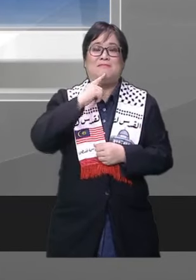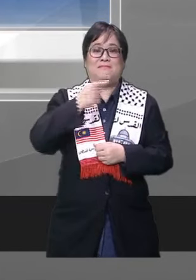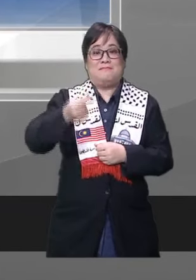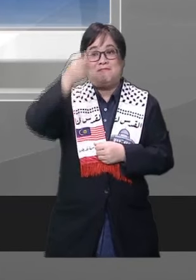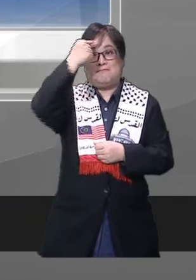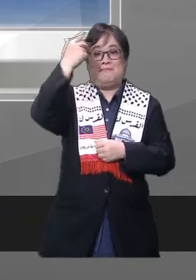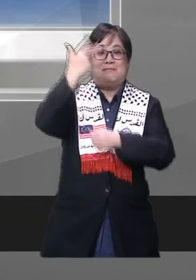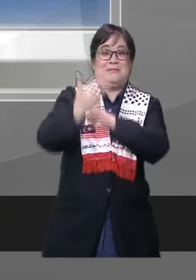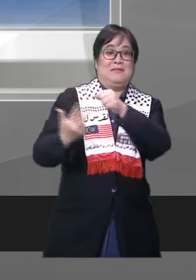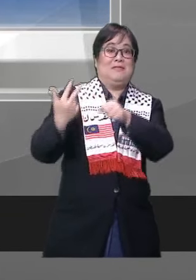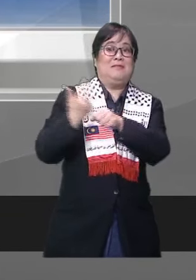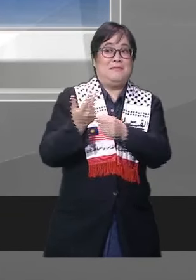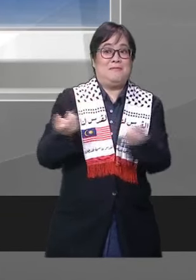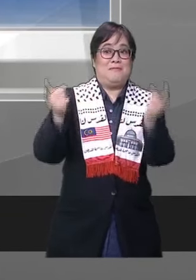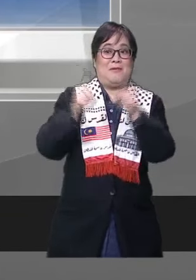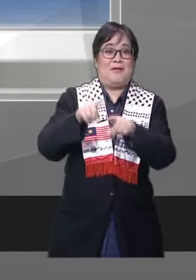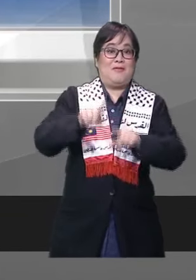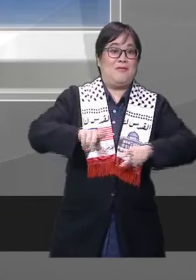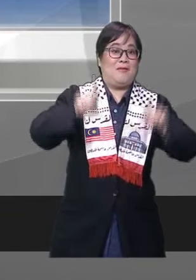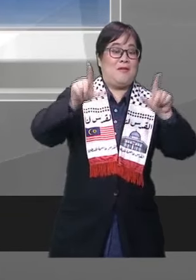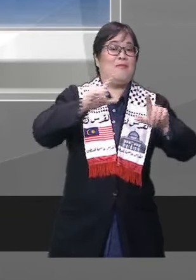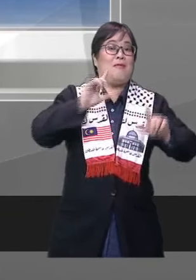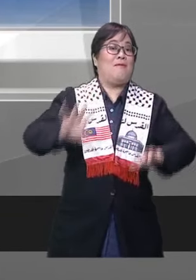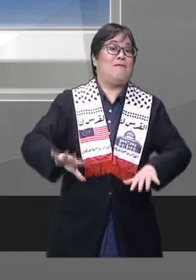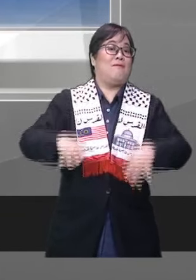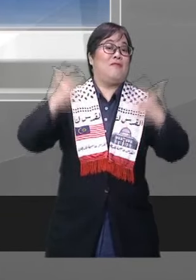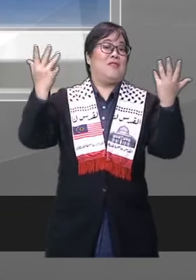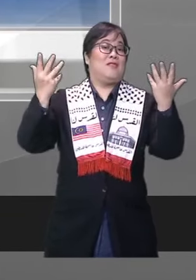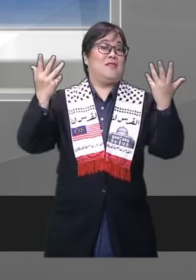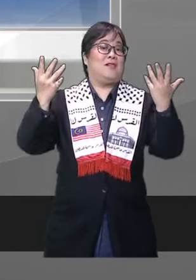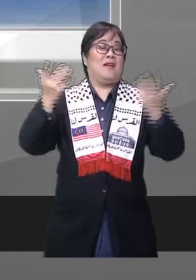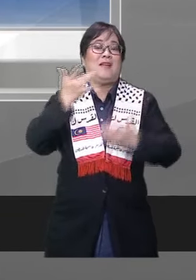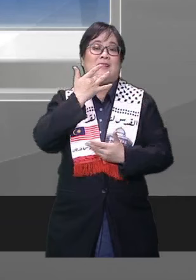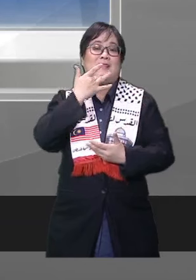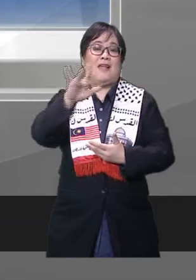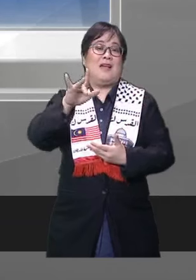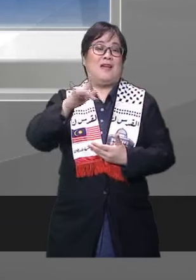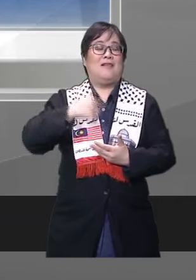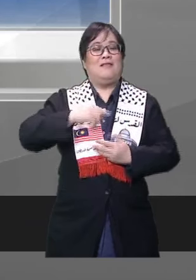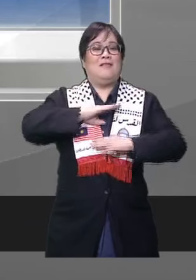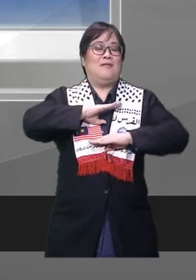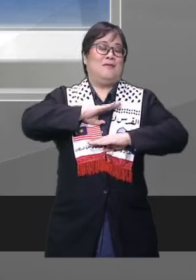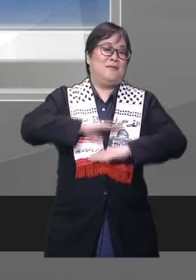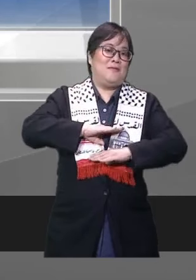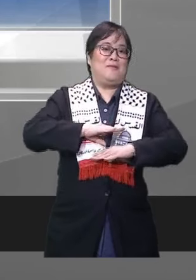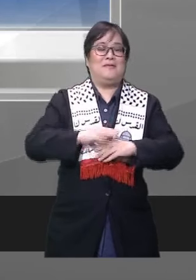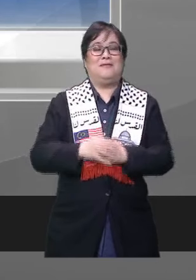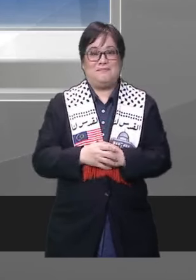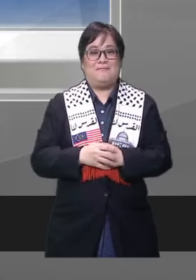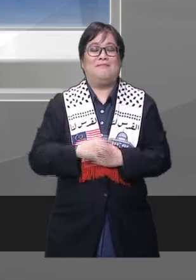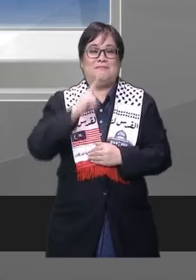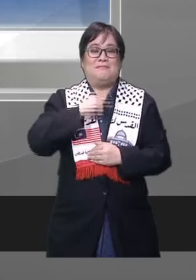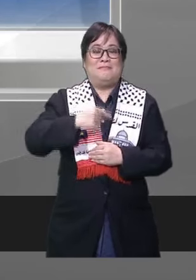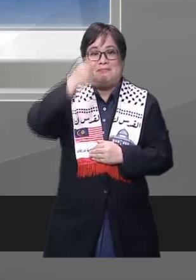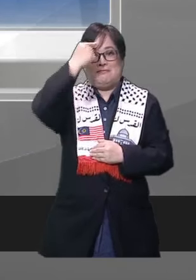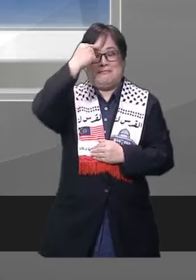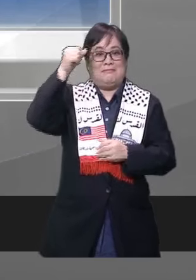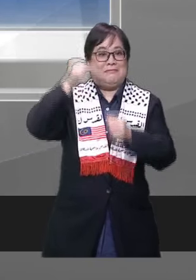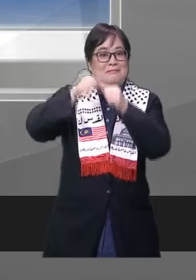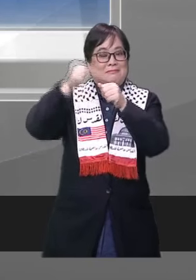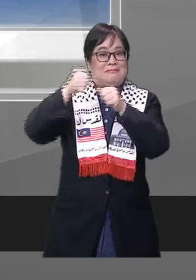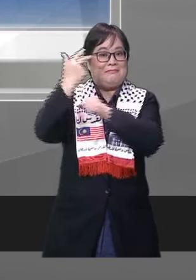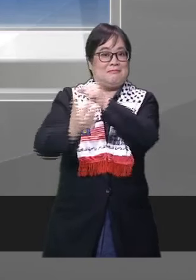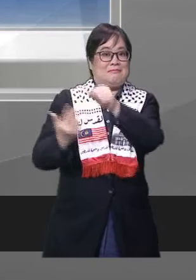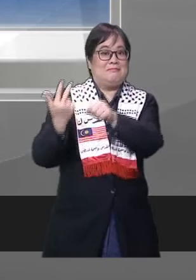selama 3 tahun ni akhirnya dah habis. Akhirnya lega, ya Allah. Benda tu menghantui saya. Dah